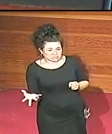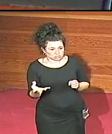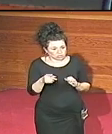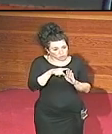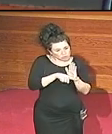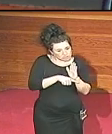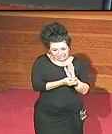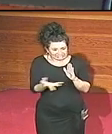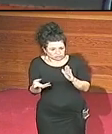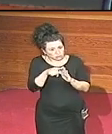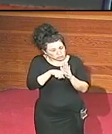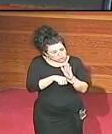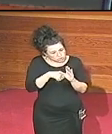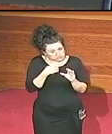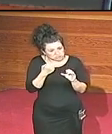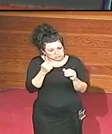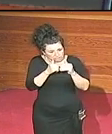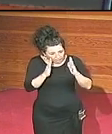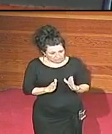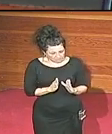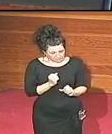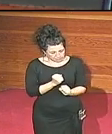eta alde horretatik nik uste dut,